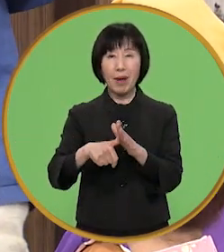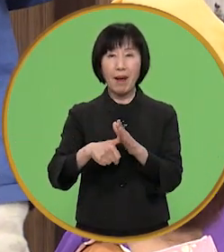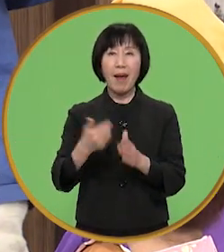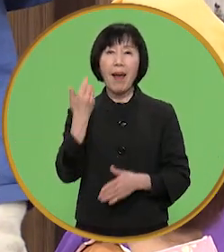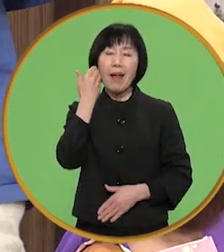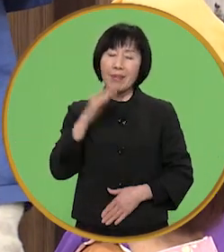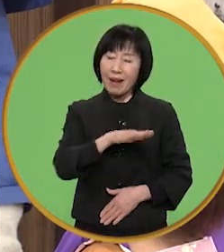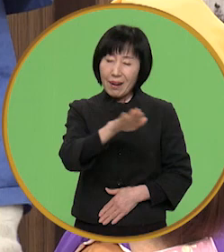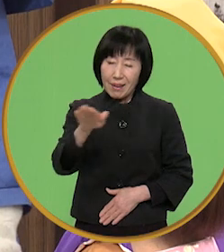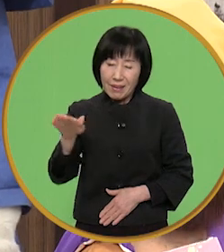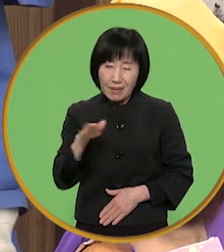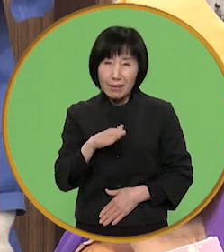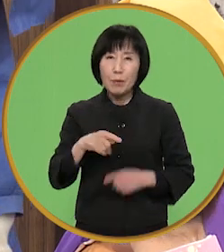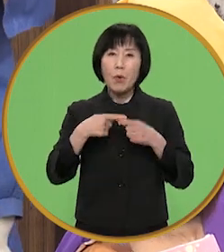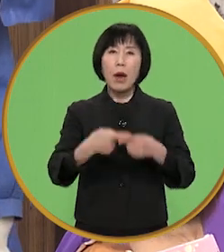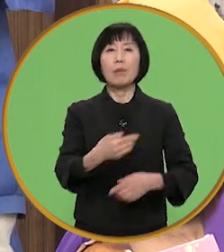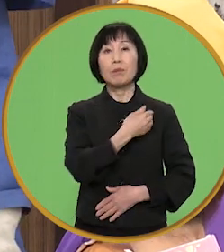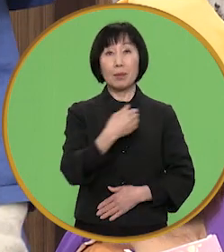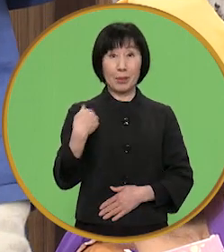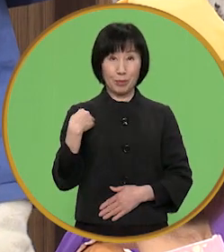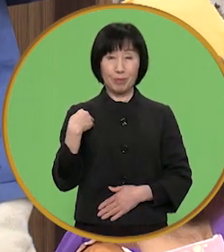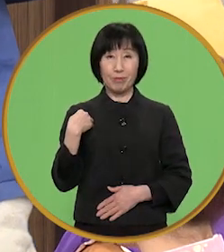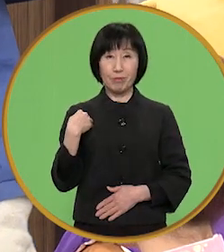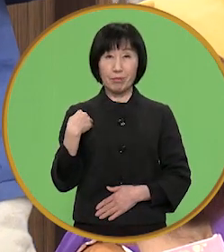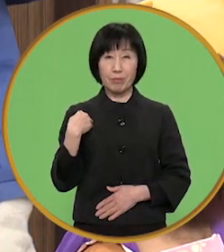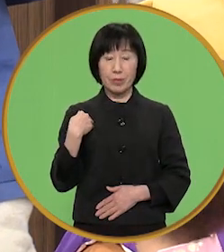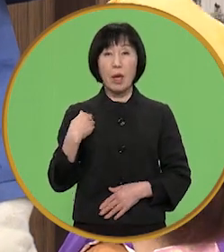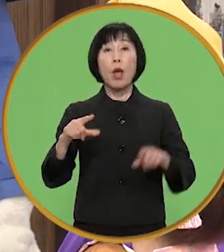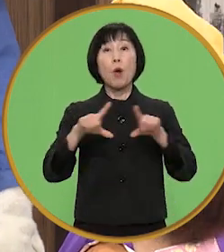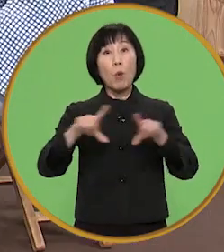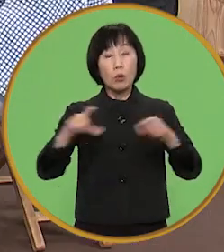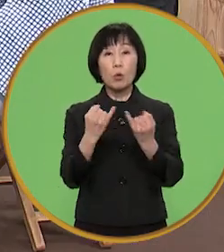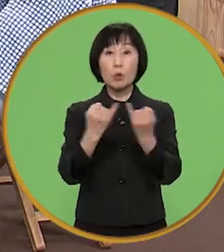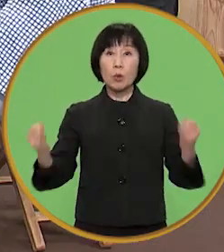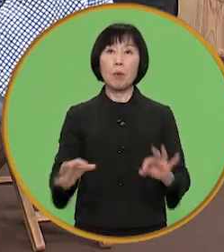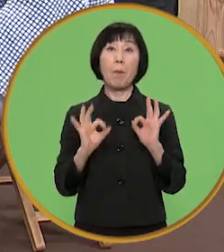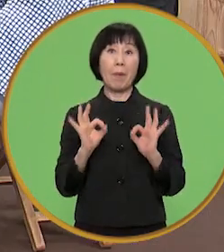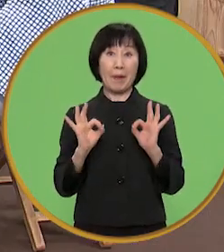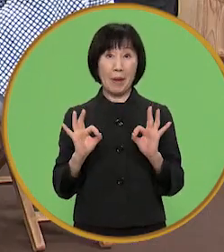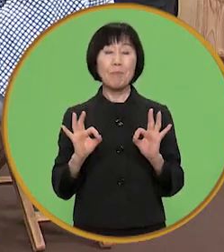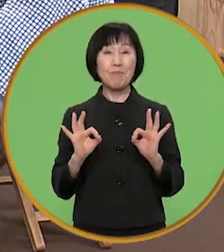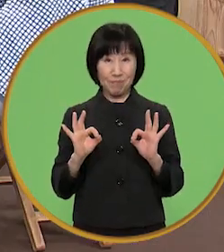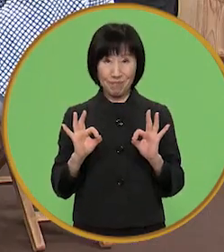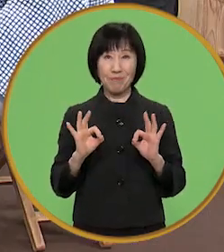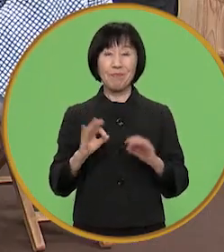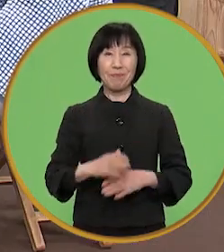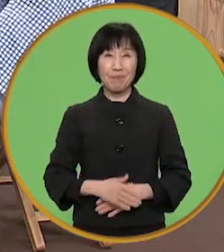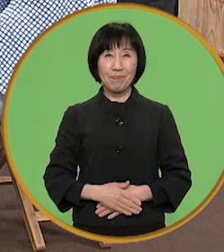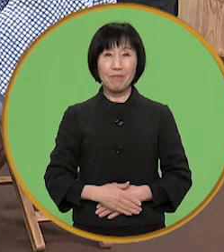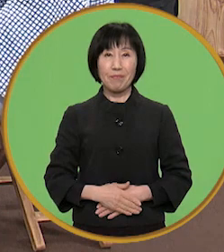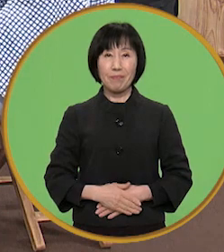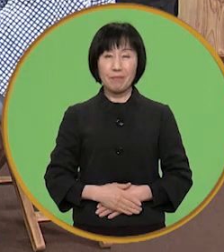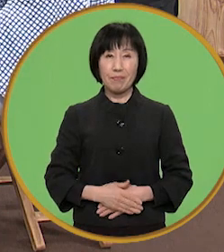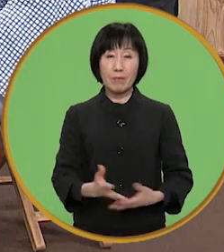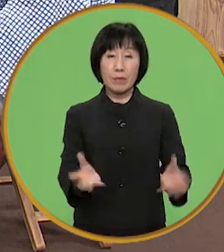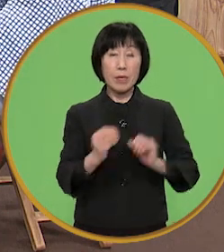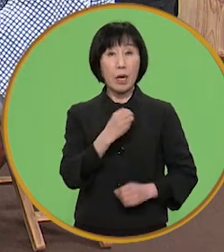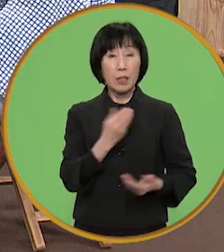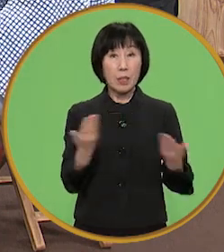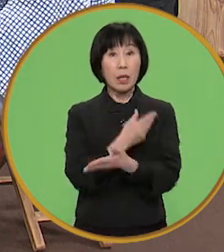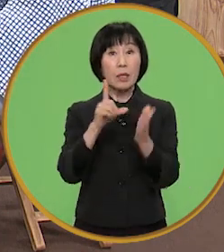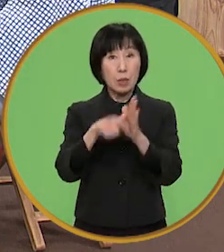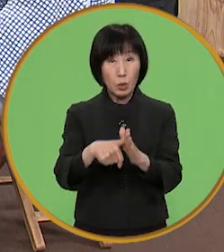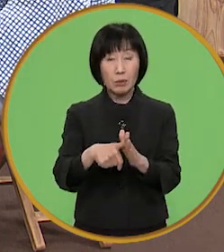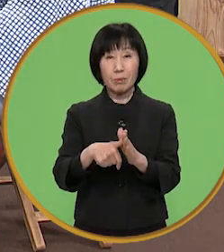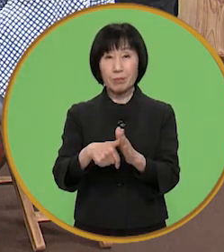勤通学している人であれば、どなたでも入団することができます。もちろん女性も大歓迎です。消防団員